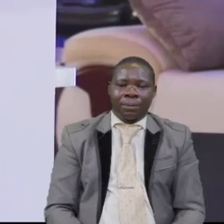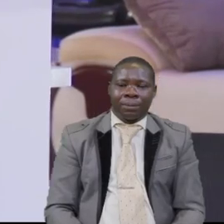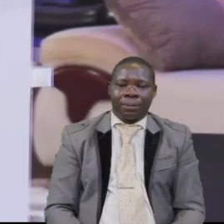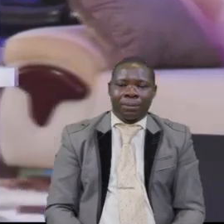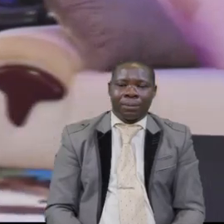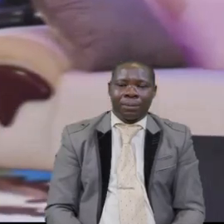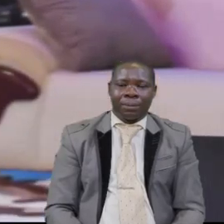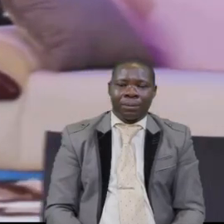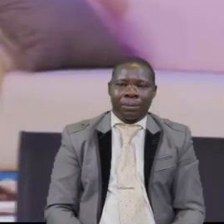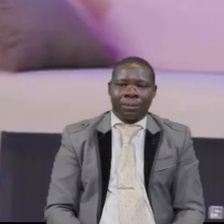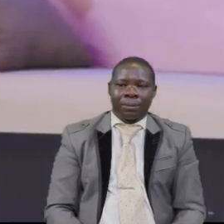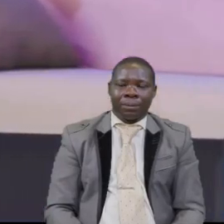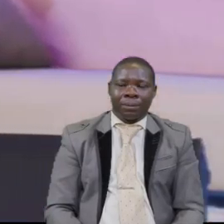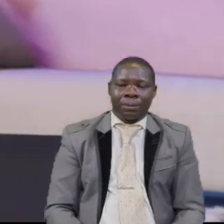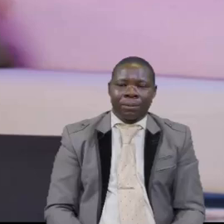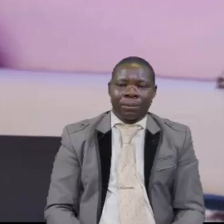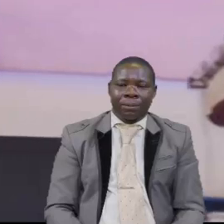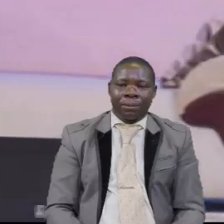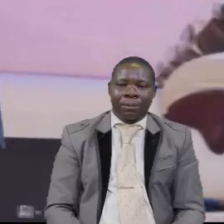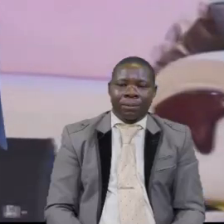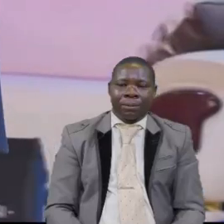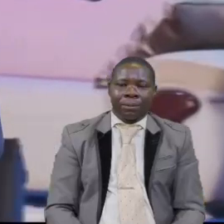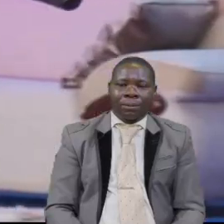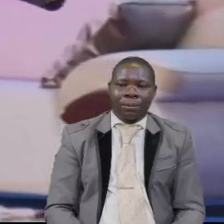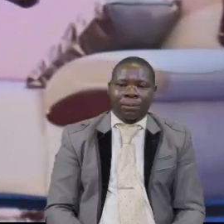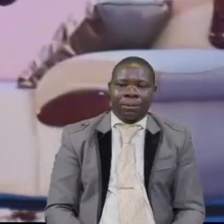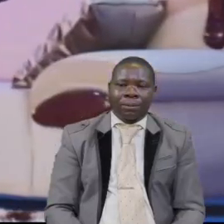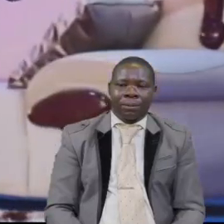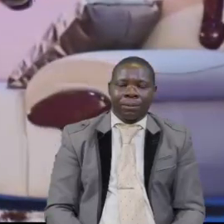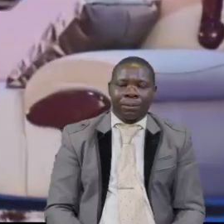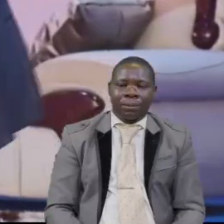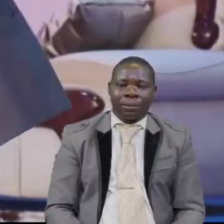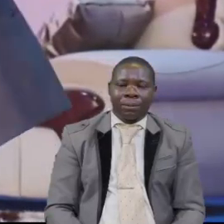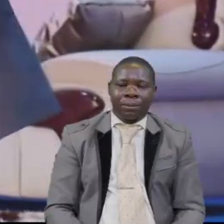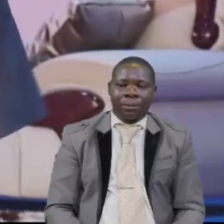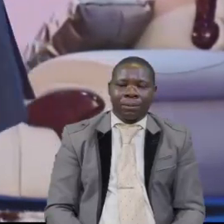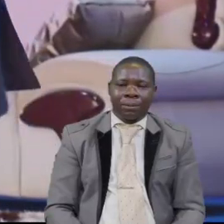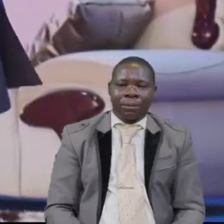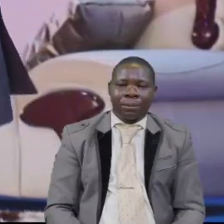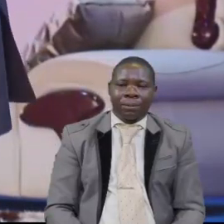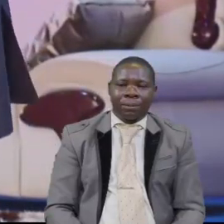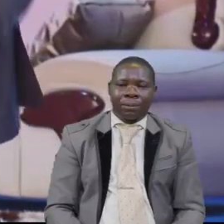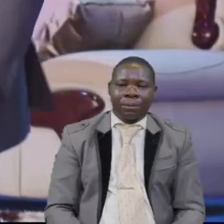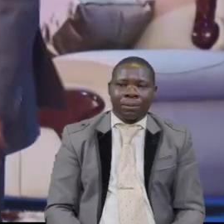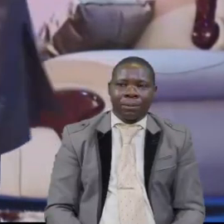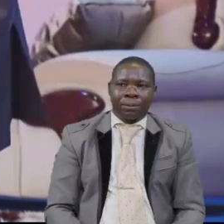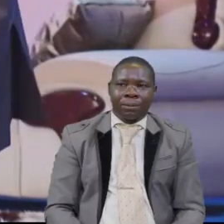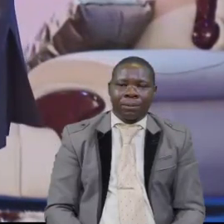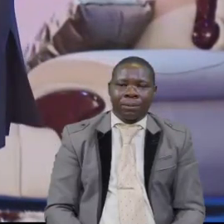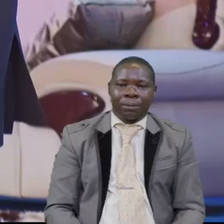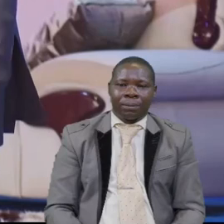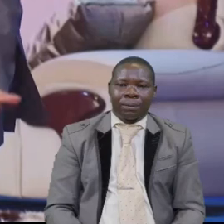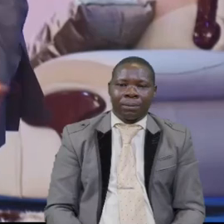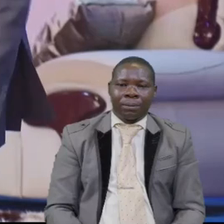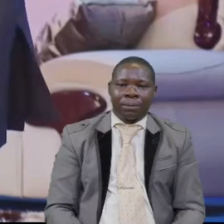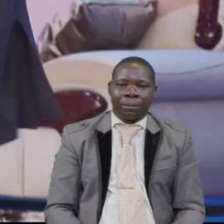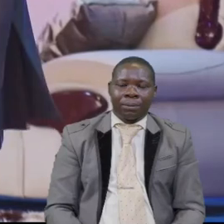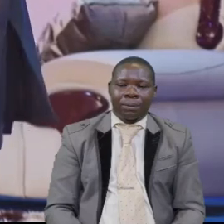au surnaturel sans la fausseté toute la fausseté qui était autant de ces pratiques